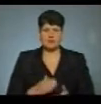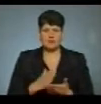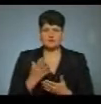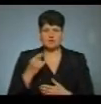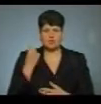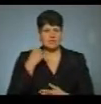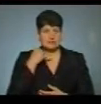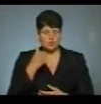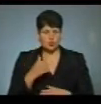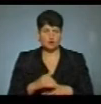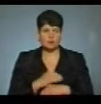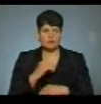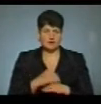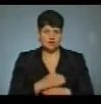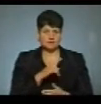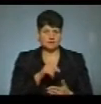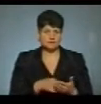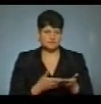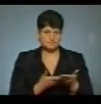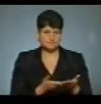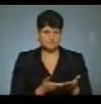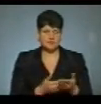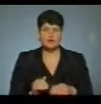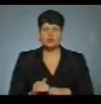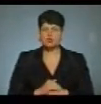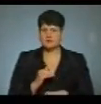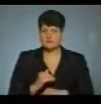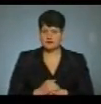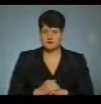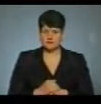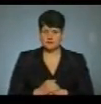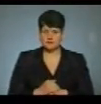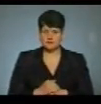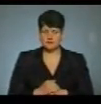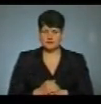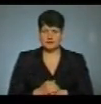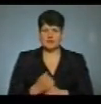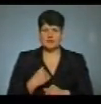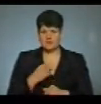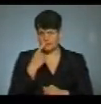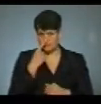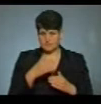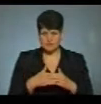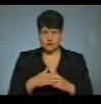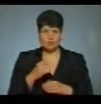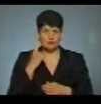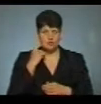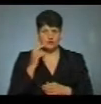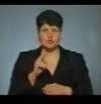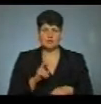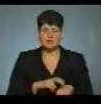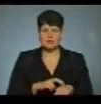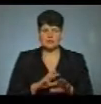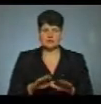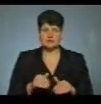дзвінок. Доброго вечора, будь ласка, запитуйте. Добрий вечір. Добрий вечір. Я тільки що почула, що лікарі, щоб